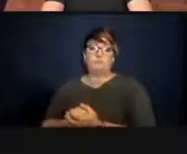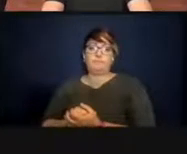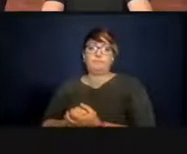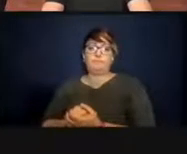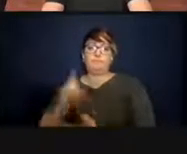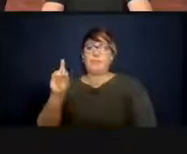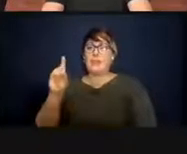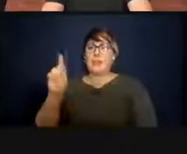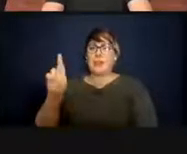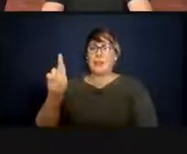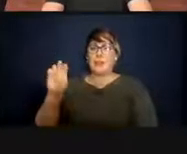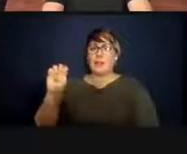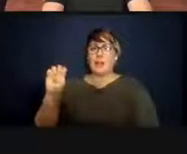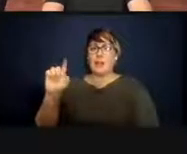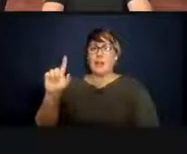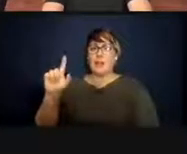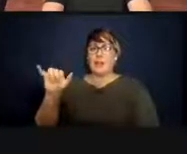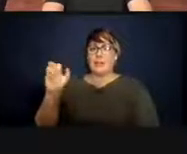Dr. Allison.